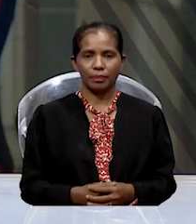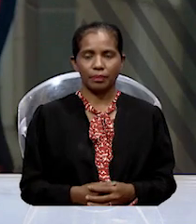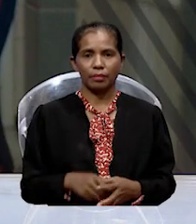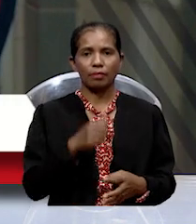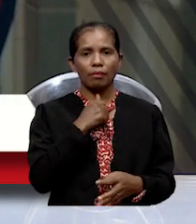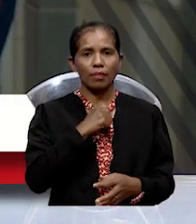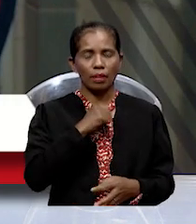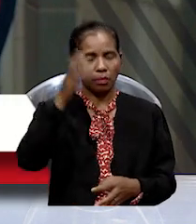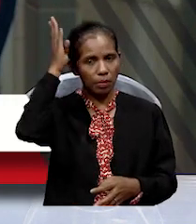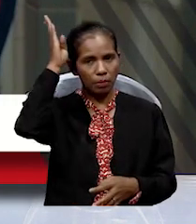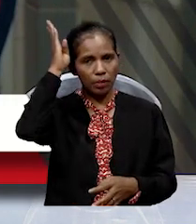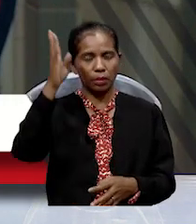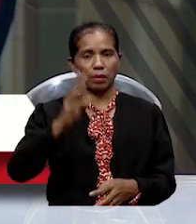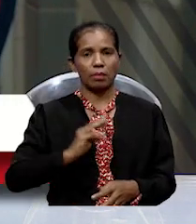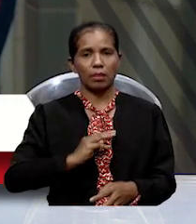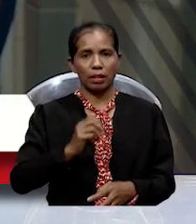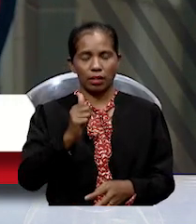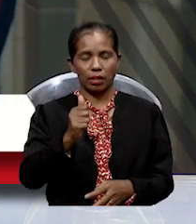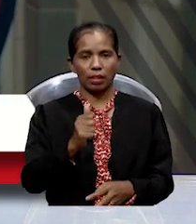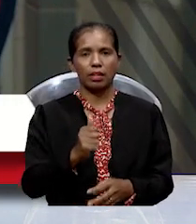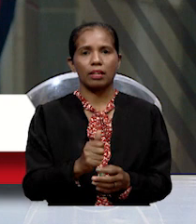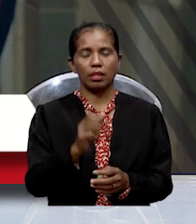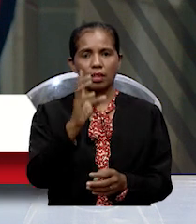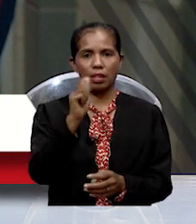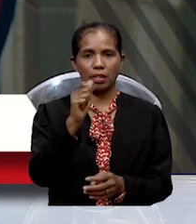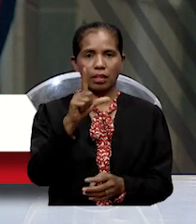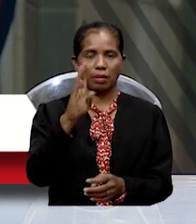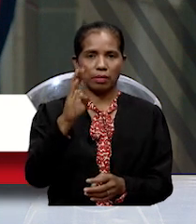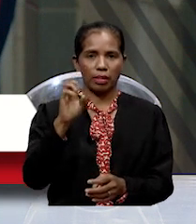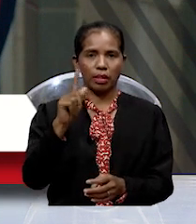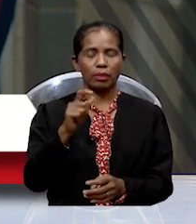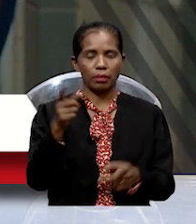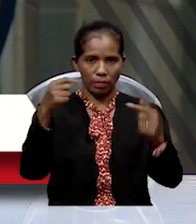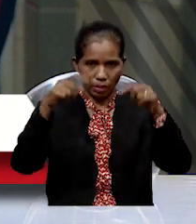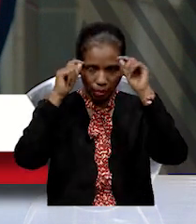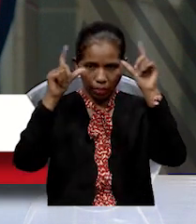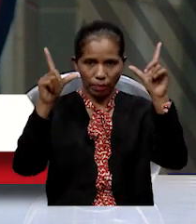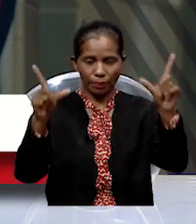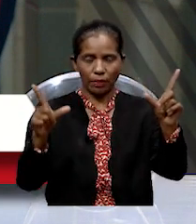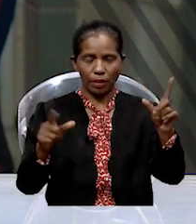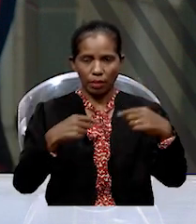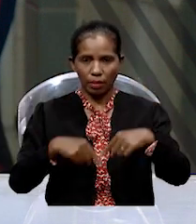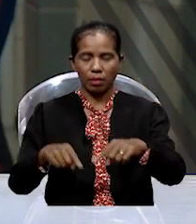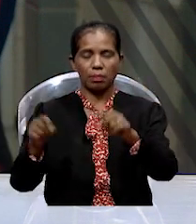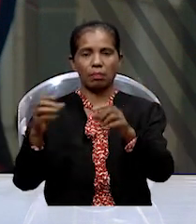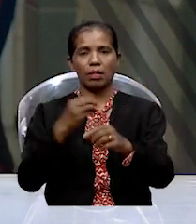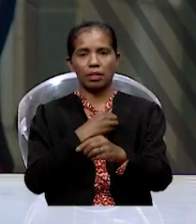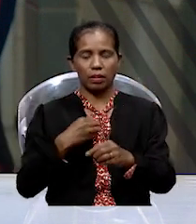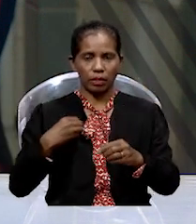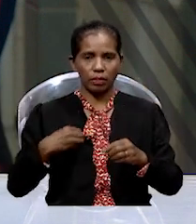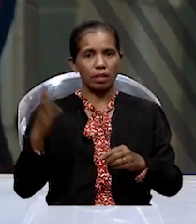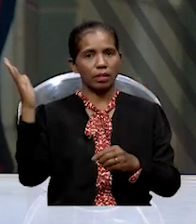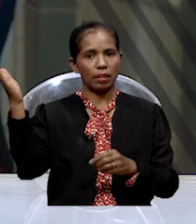Bispo Diocese Maliana, Dom Norberto do Amaral, Fila Rica Xumai Timor-Leste, foi em ralo tratamento de saúde em Malásia.